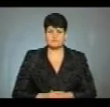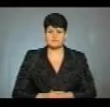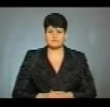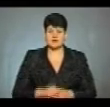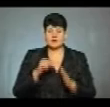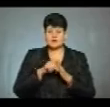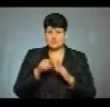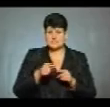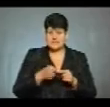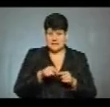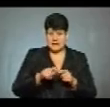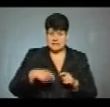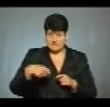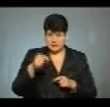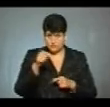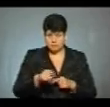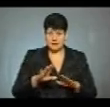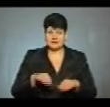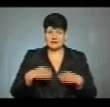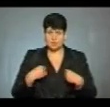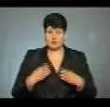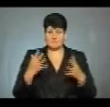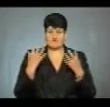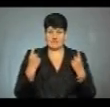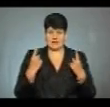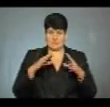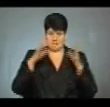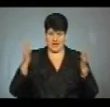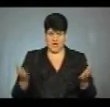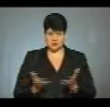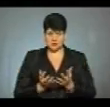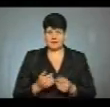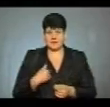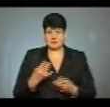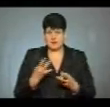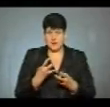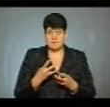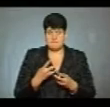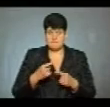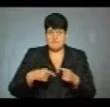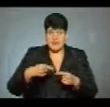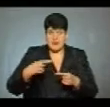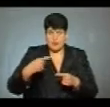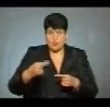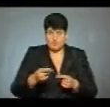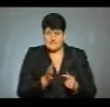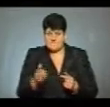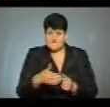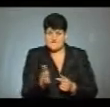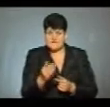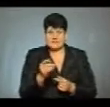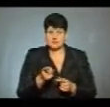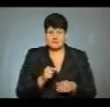Цієї естафети в тому, що нам дають великий м'яч, і нам треба перекочувати через фішки, щоб